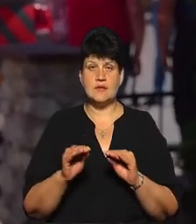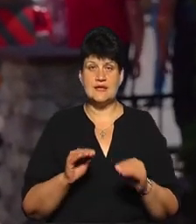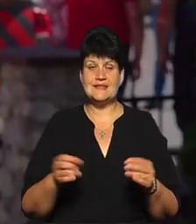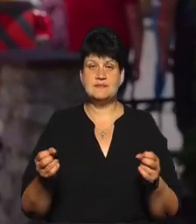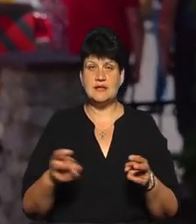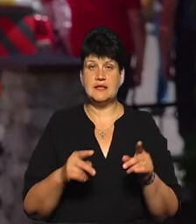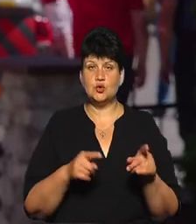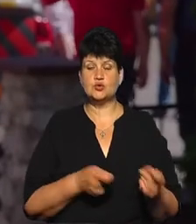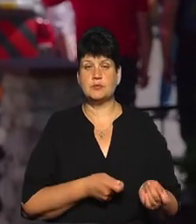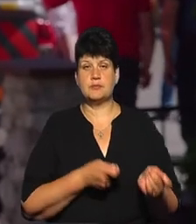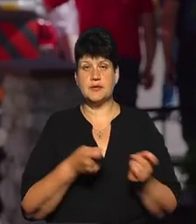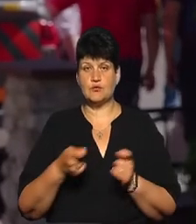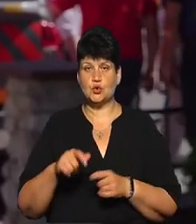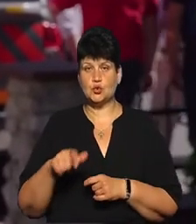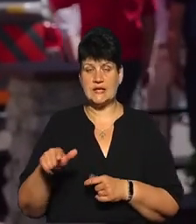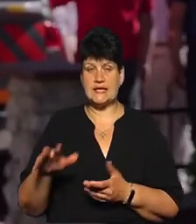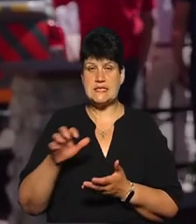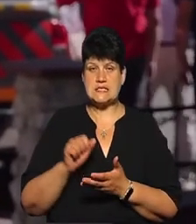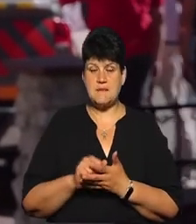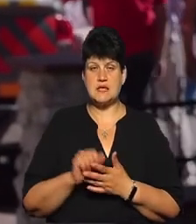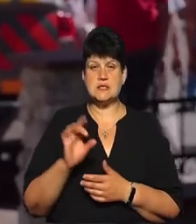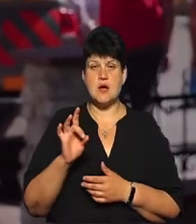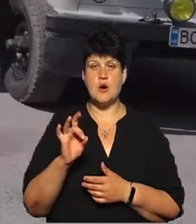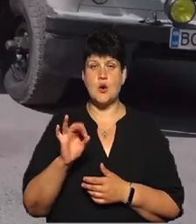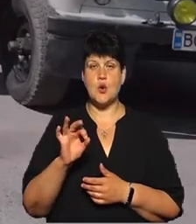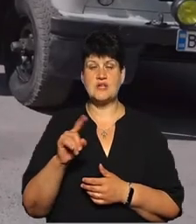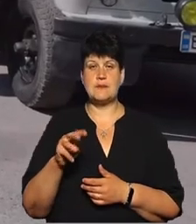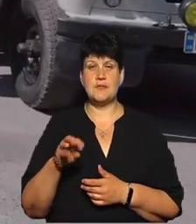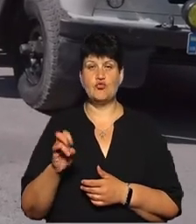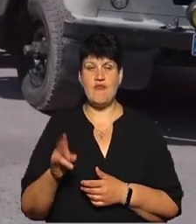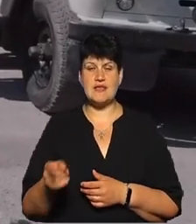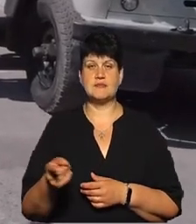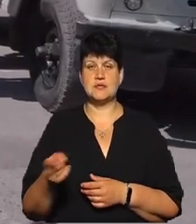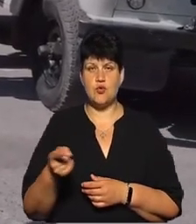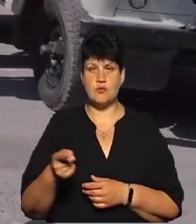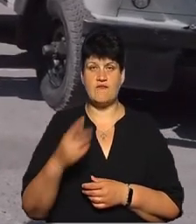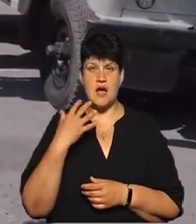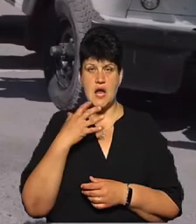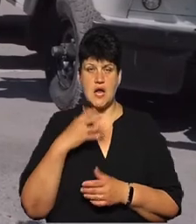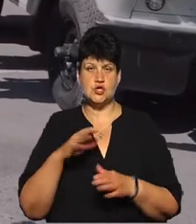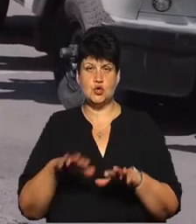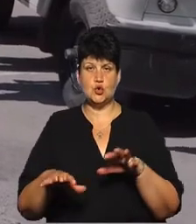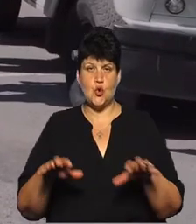перевозити людей, які займаються розмінуванням з Тернополя в гарячі точки в Київ і назад.